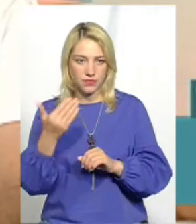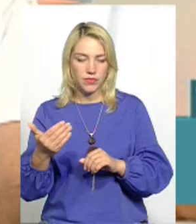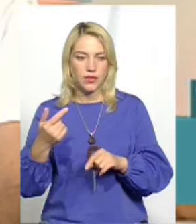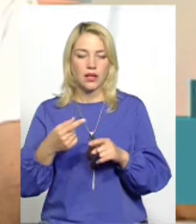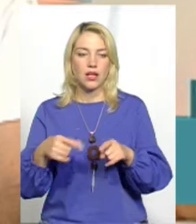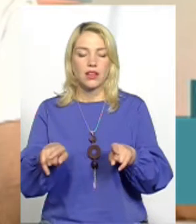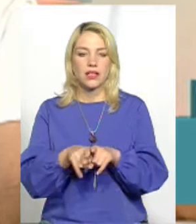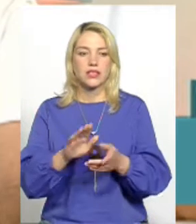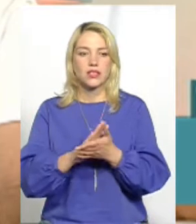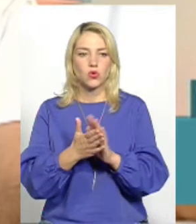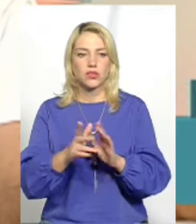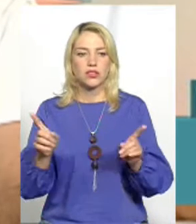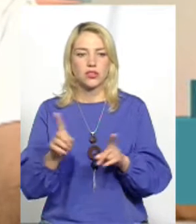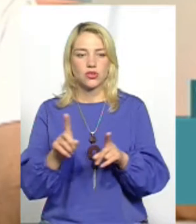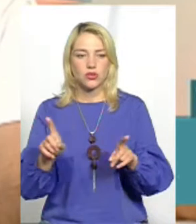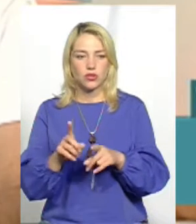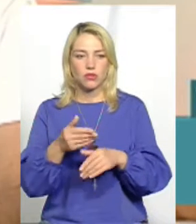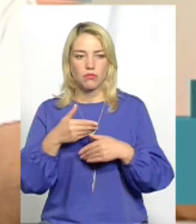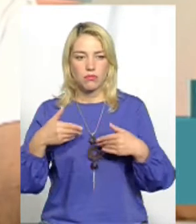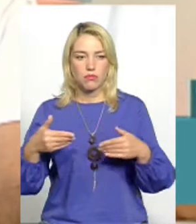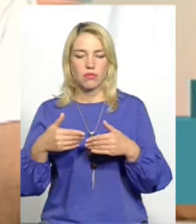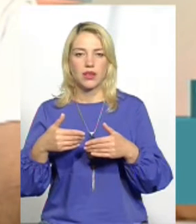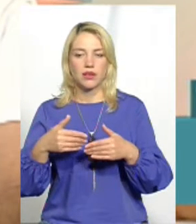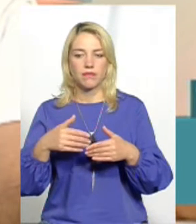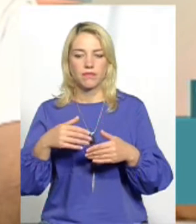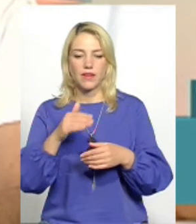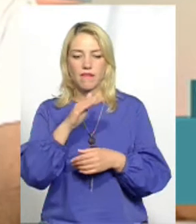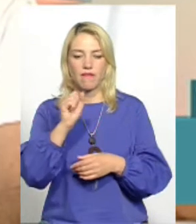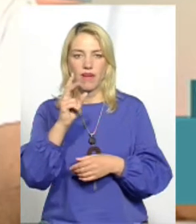склалася таким чином, що ми доводили